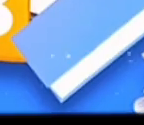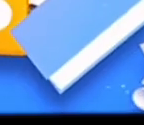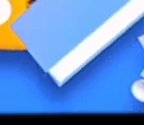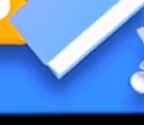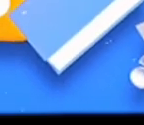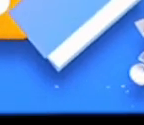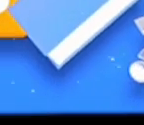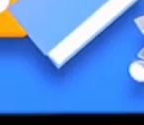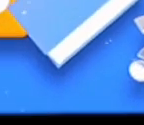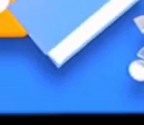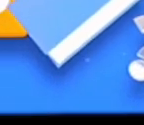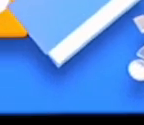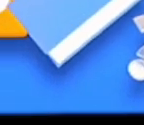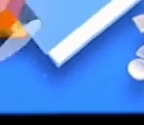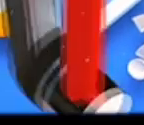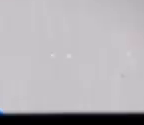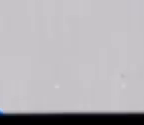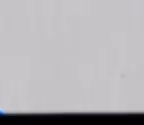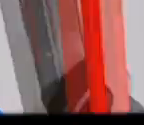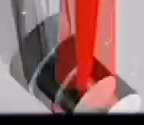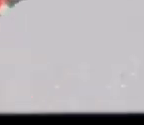Bugun biz